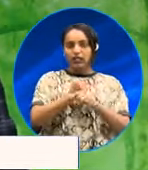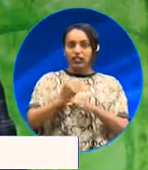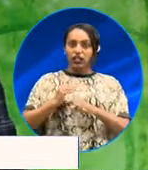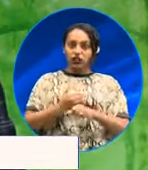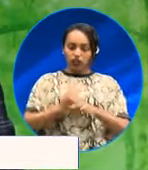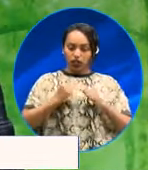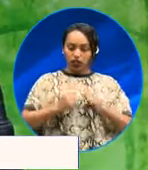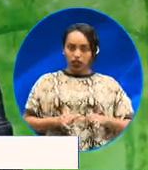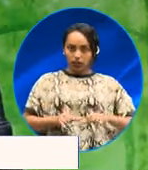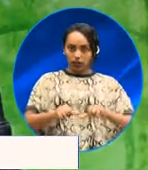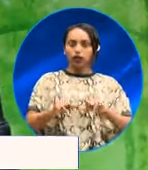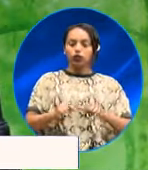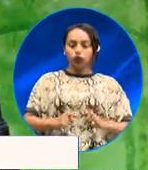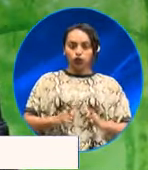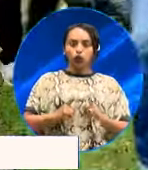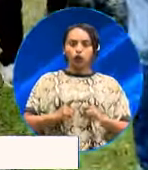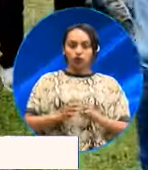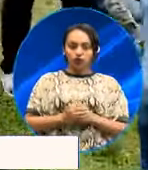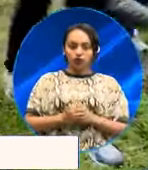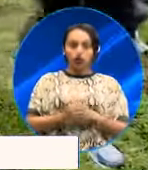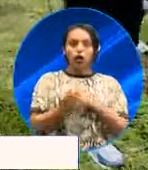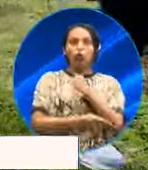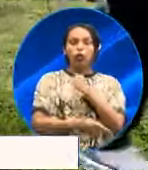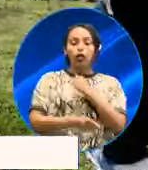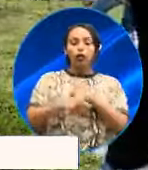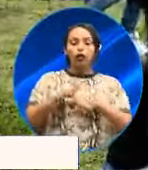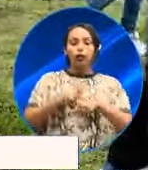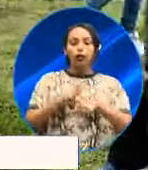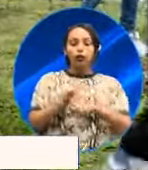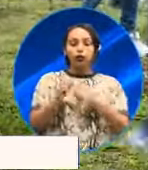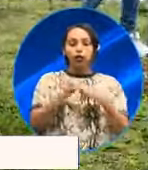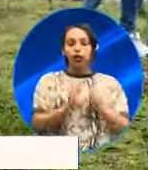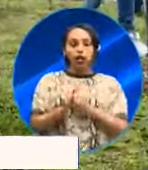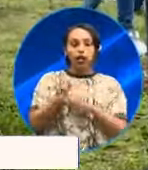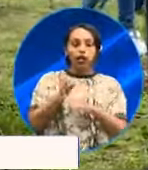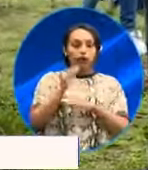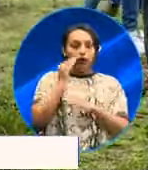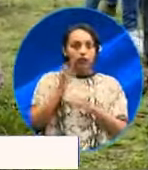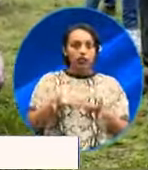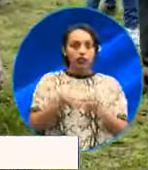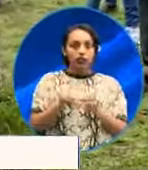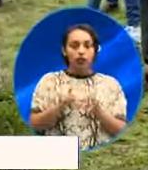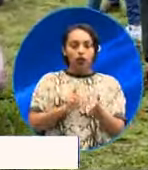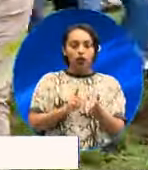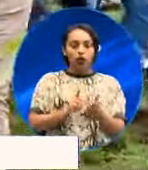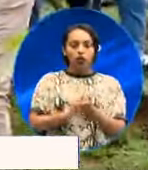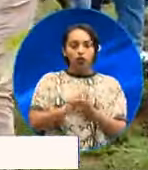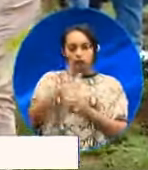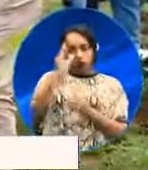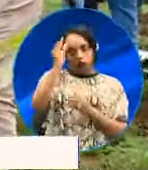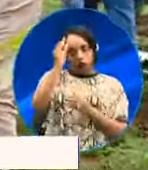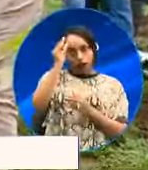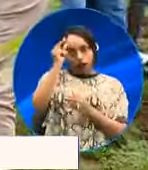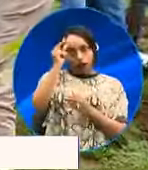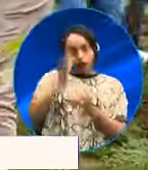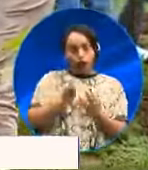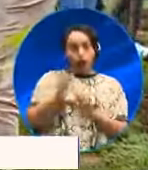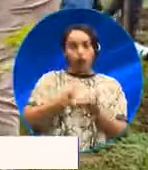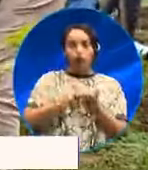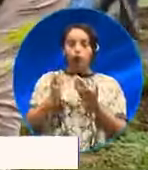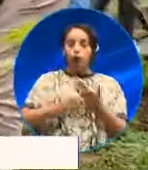ስራችንን አጠናክረን መቀጠል ይኖርብናል። የፖለቲካ ፓርቲዎች የጋራ ምክር ቤት ሰብሳቢ ዶክተር ራሄል ባፌ በበኩላቸው መርሃ